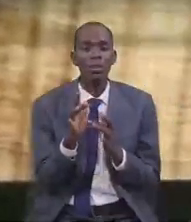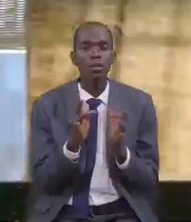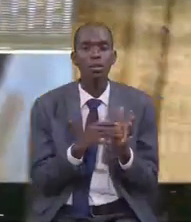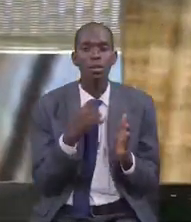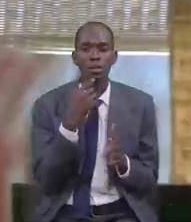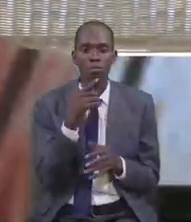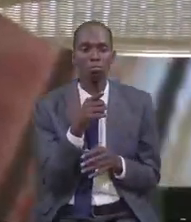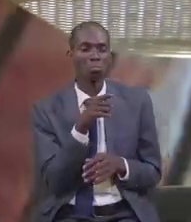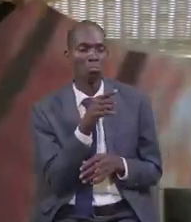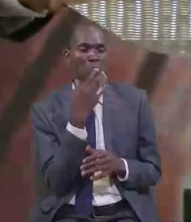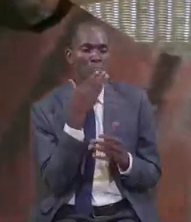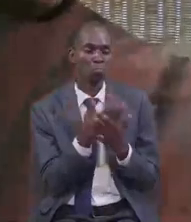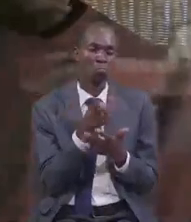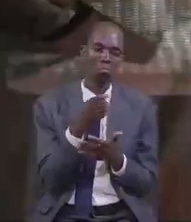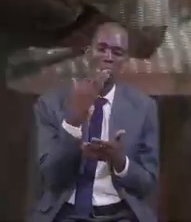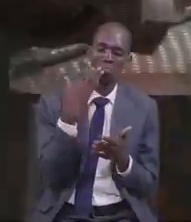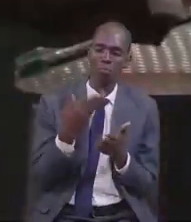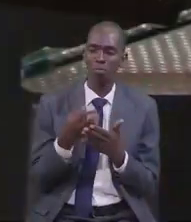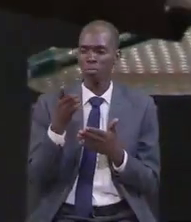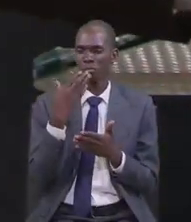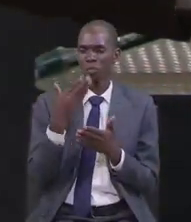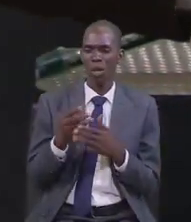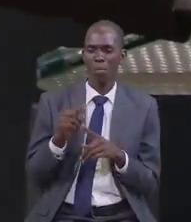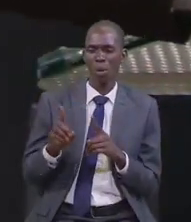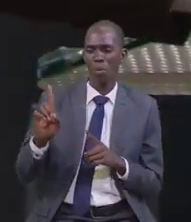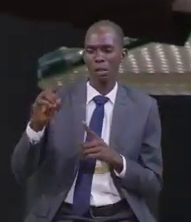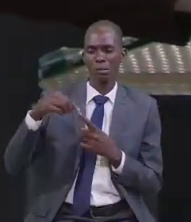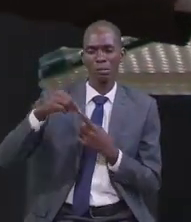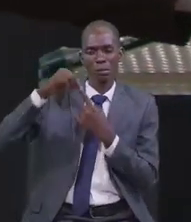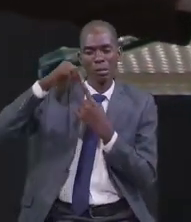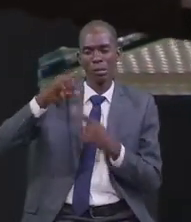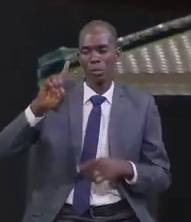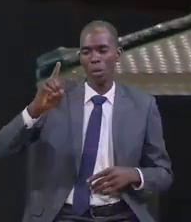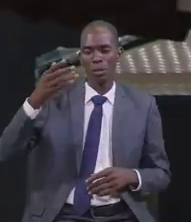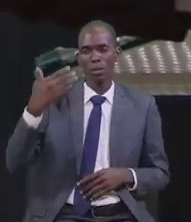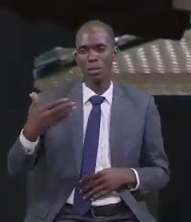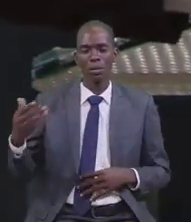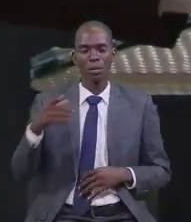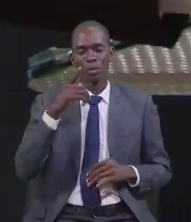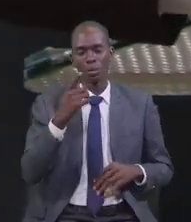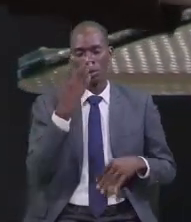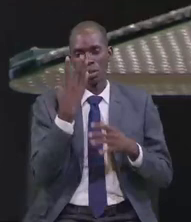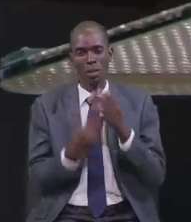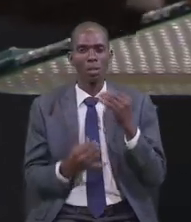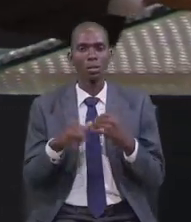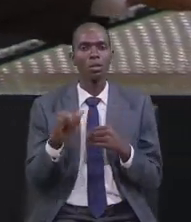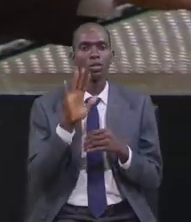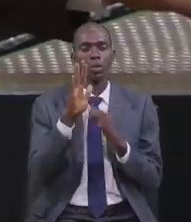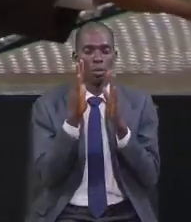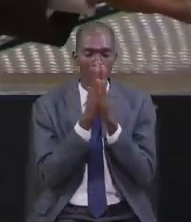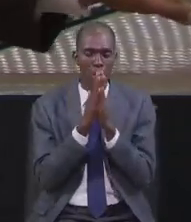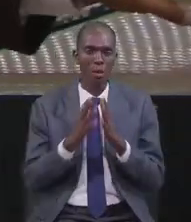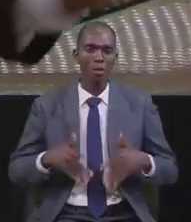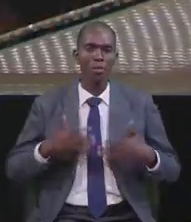cela c'est bon, cela est bon, mais cette chose-là, tu manques une chose. Ta vie de prière, il